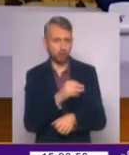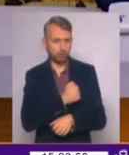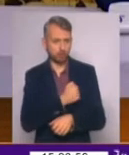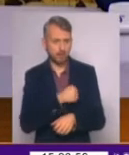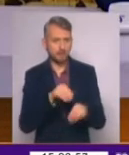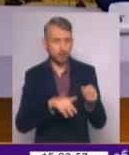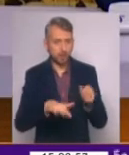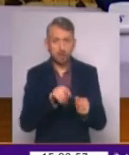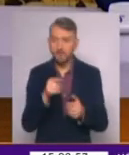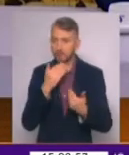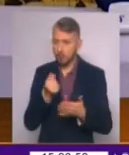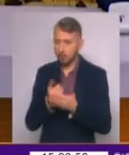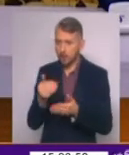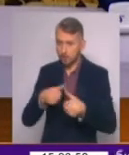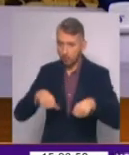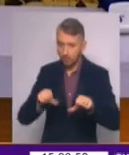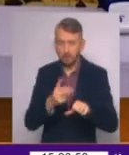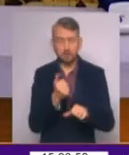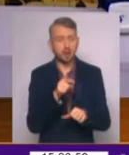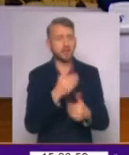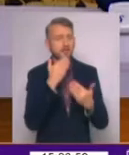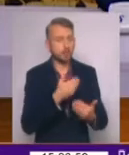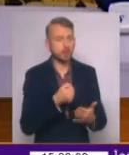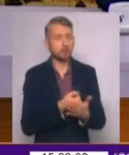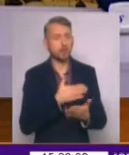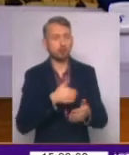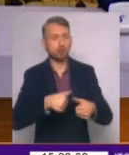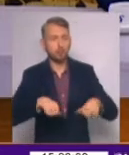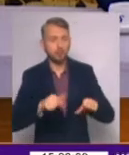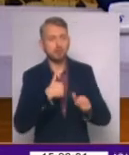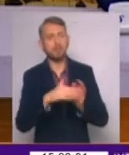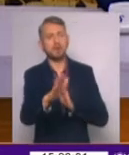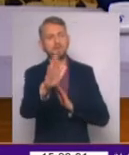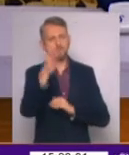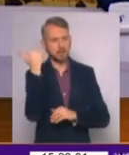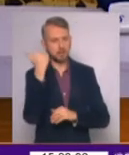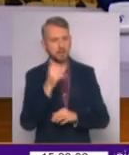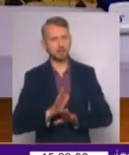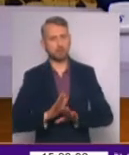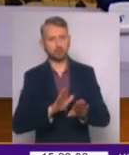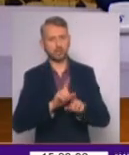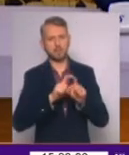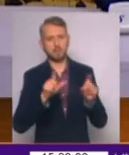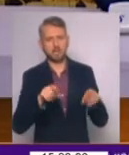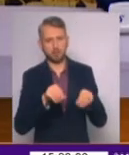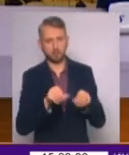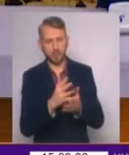відбувається? Він звернувся до вашої комісії, як до комісії. Так, він звернувся до нашої комісії. Ми викликали заступника департаменту земельних